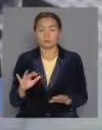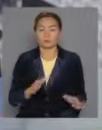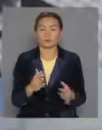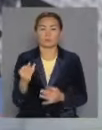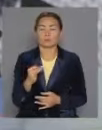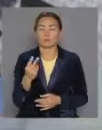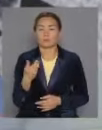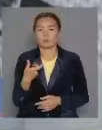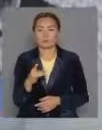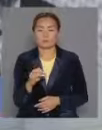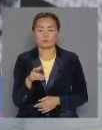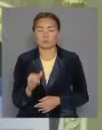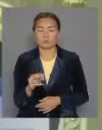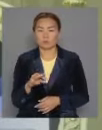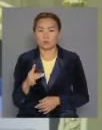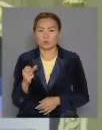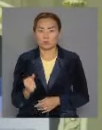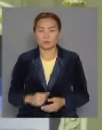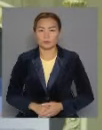кюев Курмангазы Алатау и Туремурат.